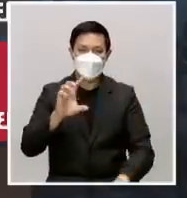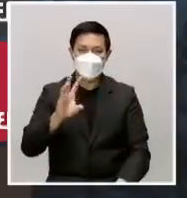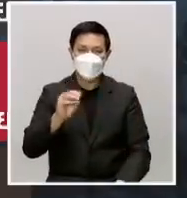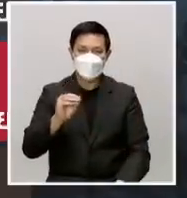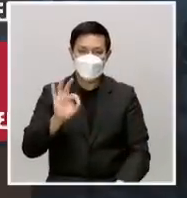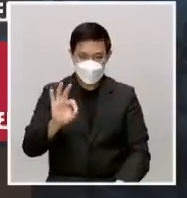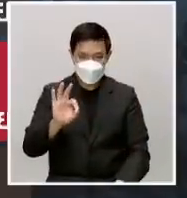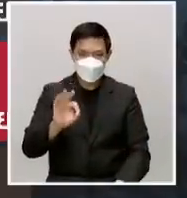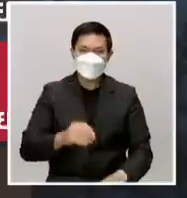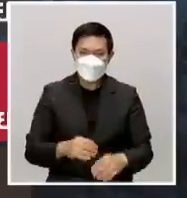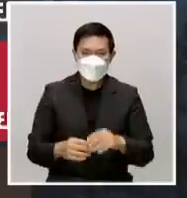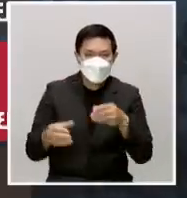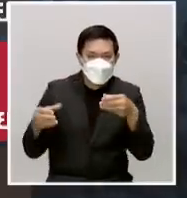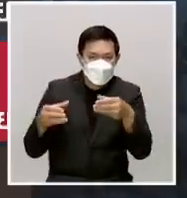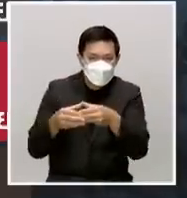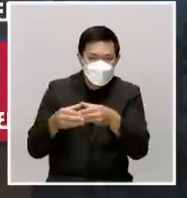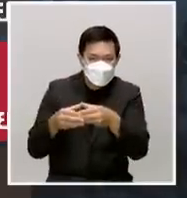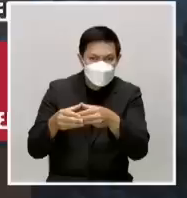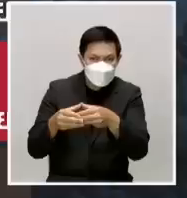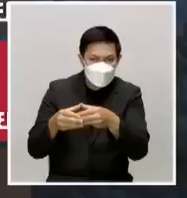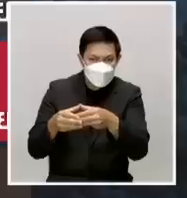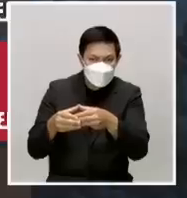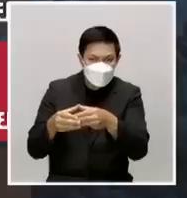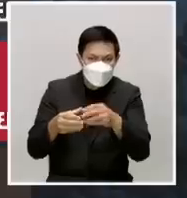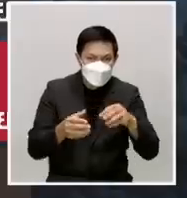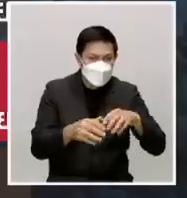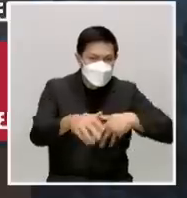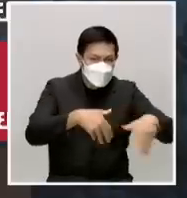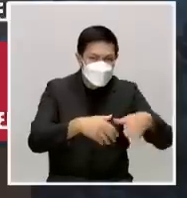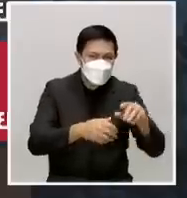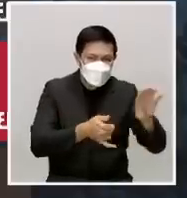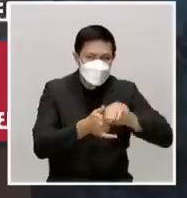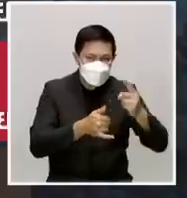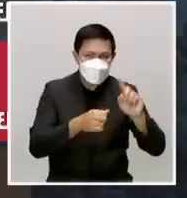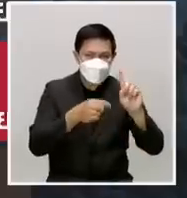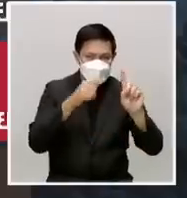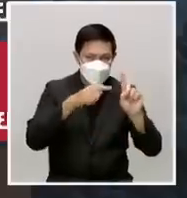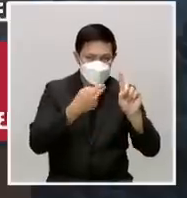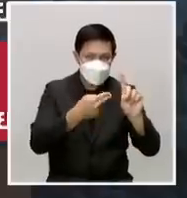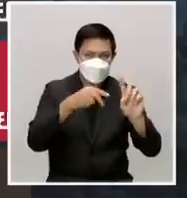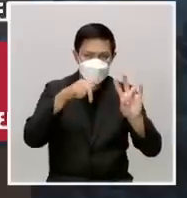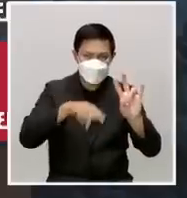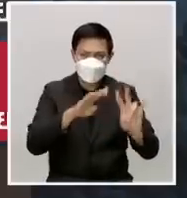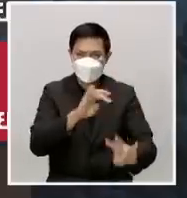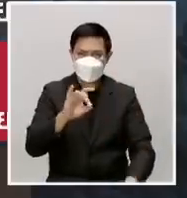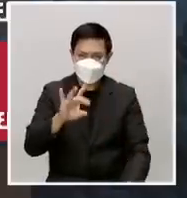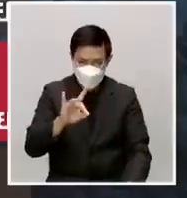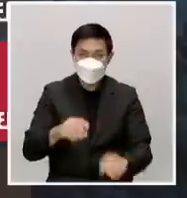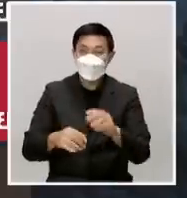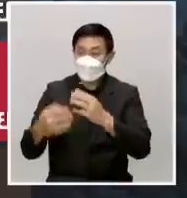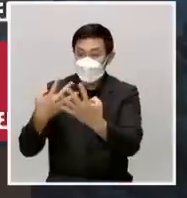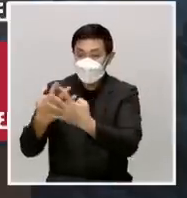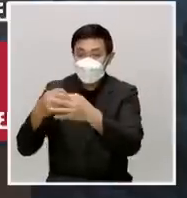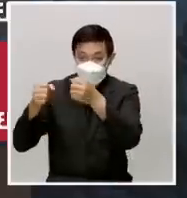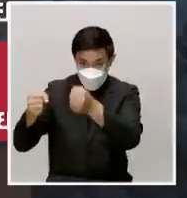17,669 รายครับจำแนกเป็นติดเชื้อใหม่ 17,408 รายติดเชื้อภายในเรือนจำ261ราย